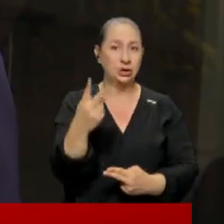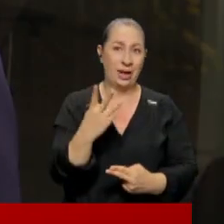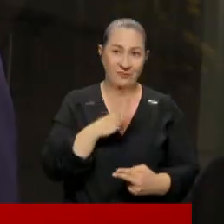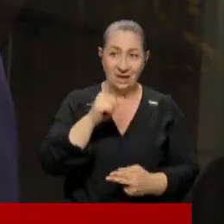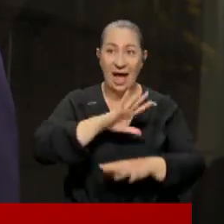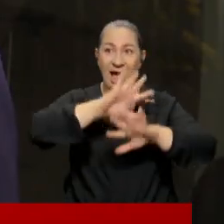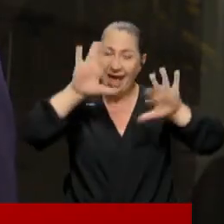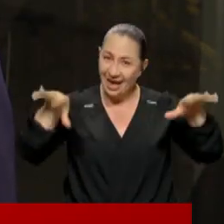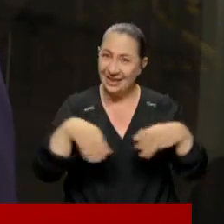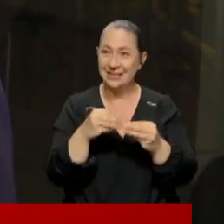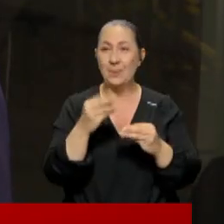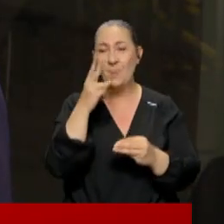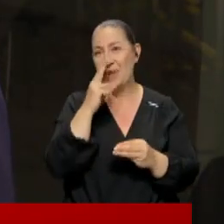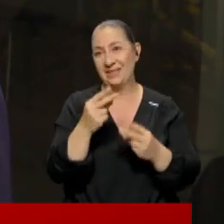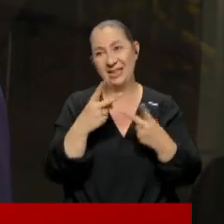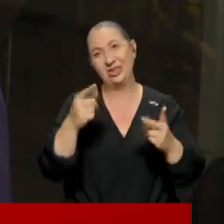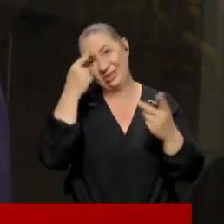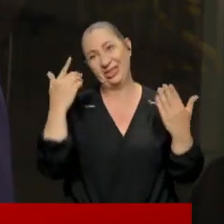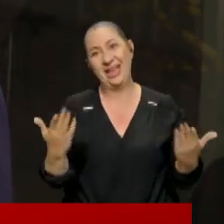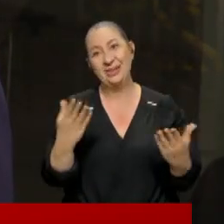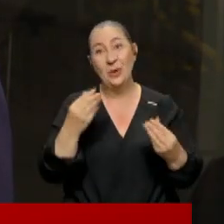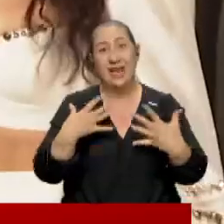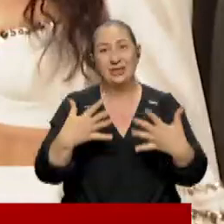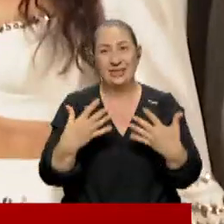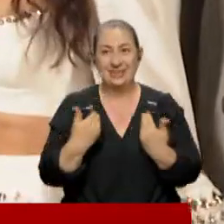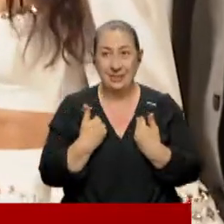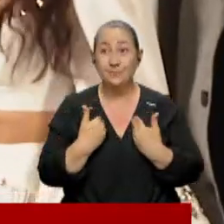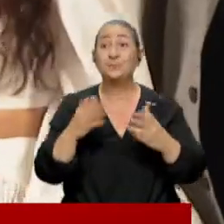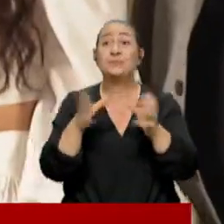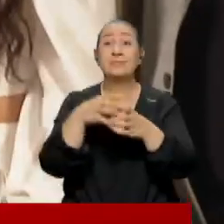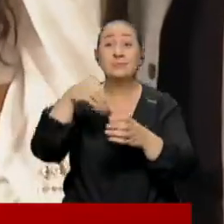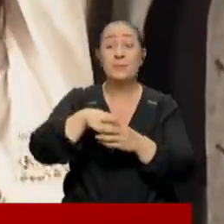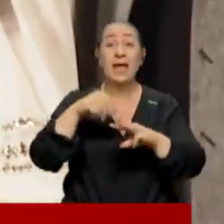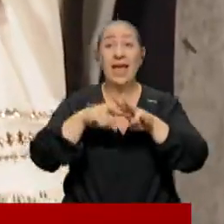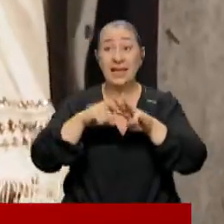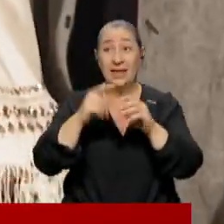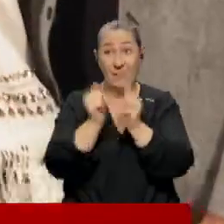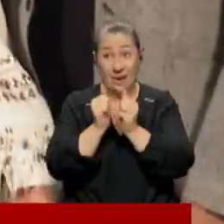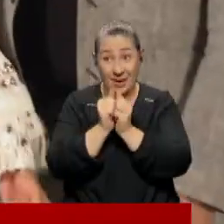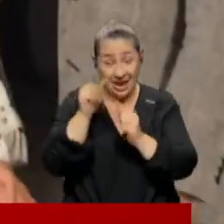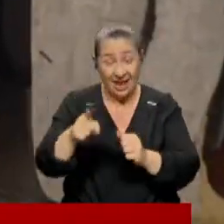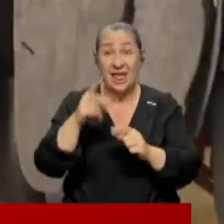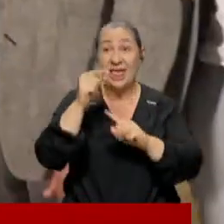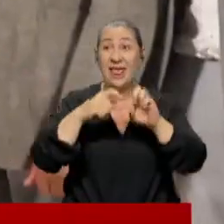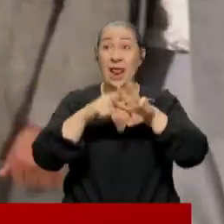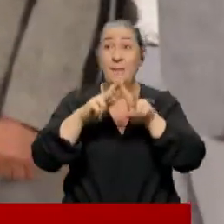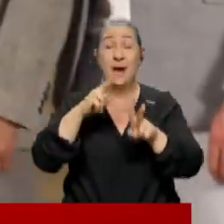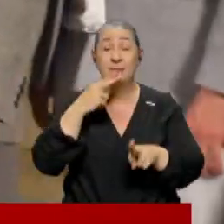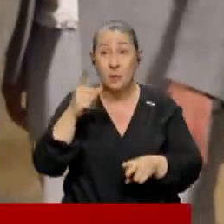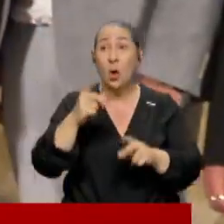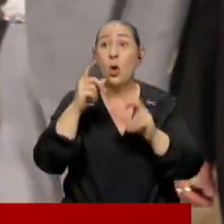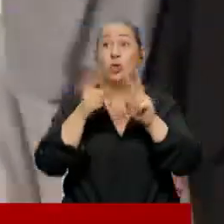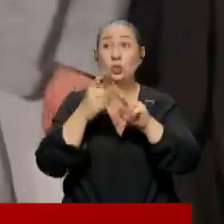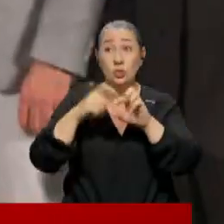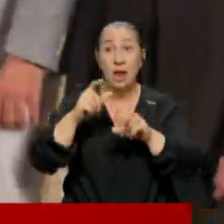geldik. Herkesin beğenisini açacağız inşallah. Çok heyecanlıyız. Kadrosunda Engin Akyürek'le birlikte İrem Helvacıoğlu, Onur